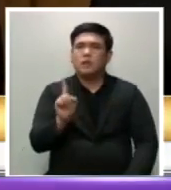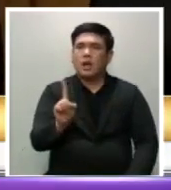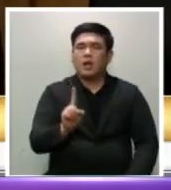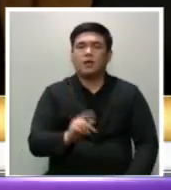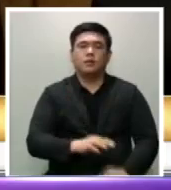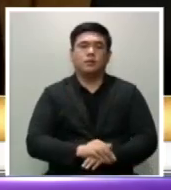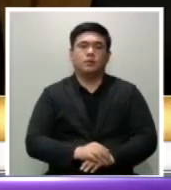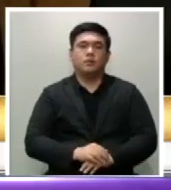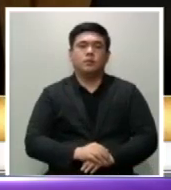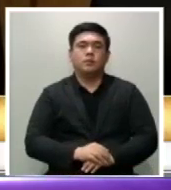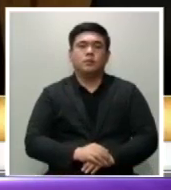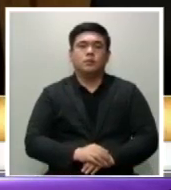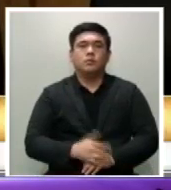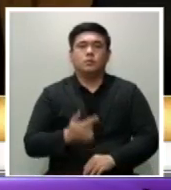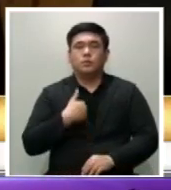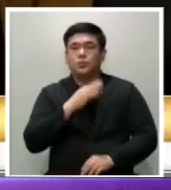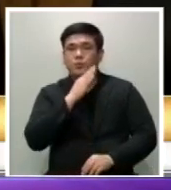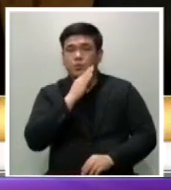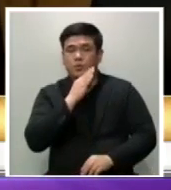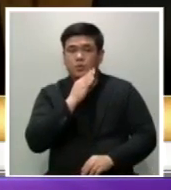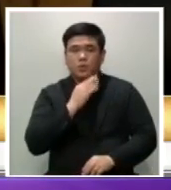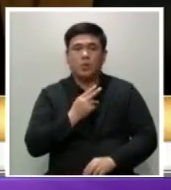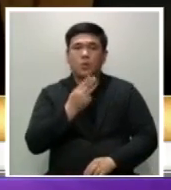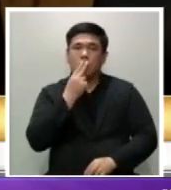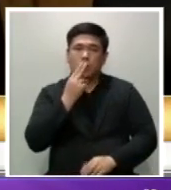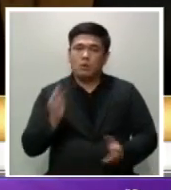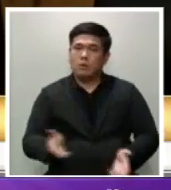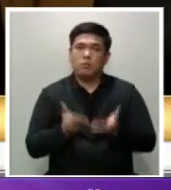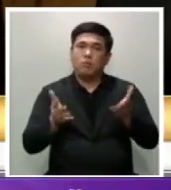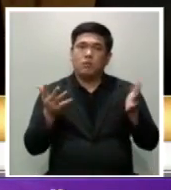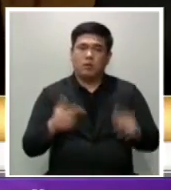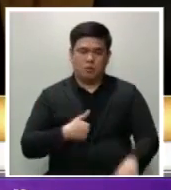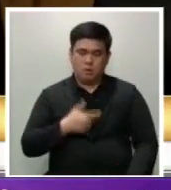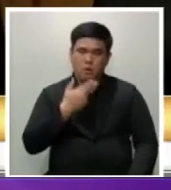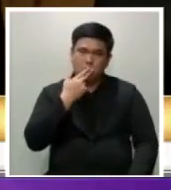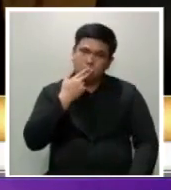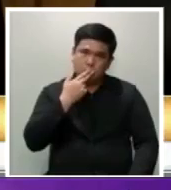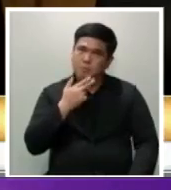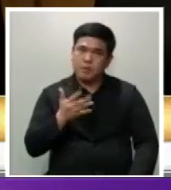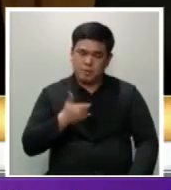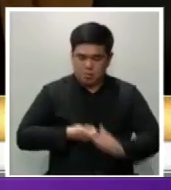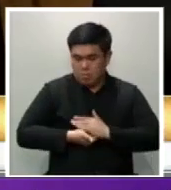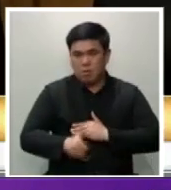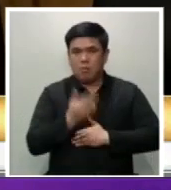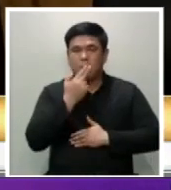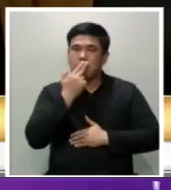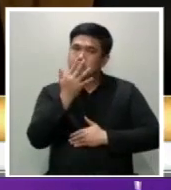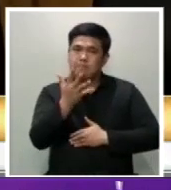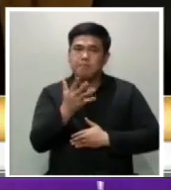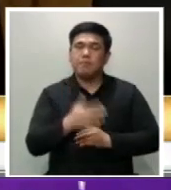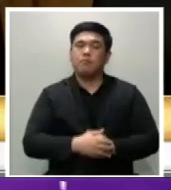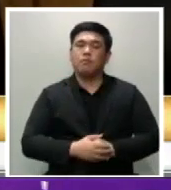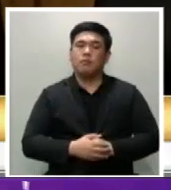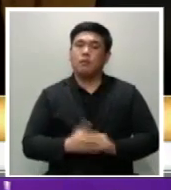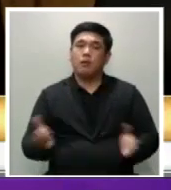านผู้อภิปรายกล่าวเราไม่ส่งเสริมเรื่องยาสูบผมเองผมไม่เคยสูบยาแม้แต่มวนเดียวตั้งแต่เกิดมาเ